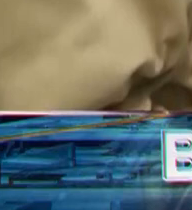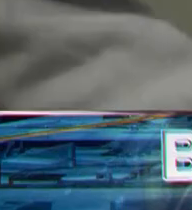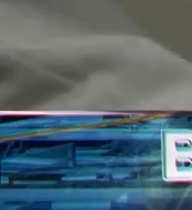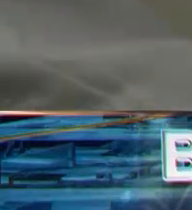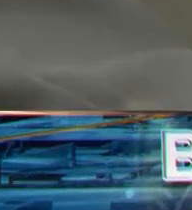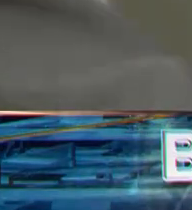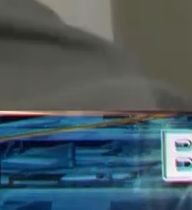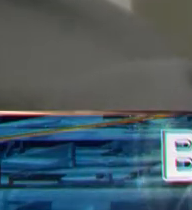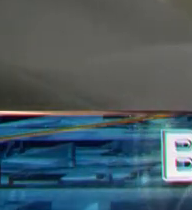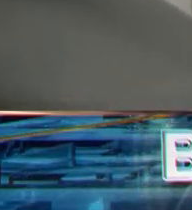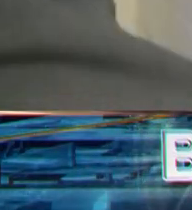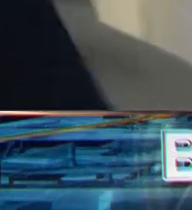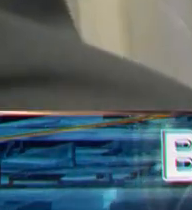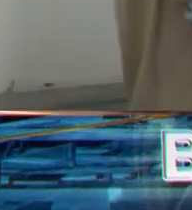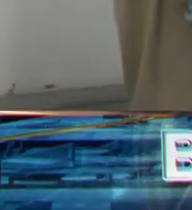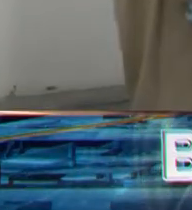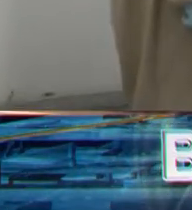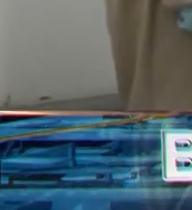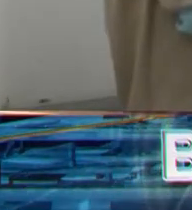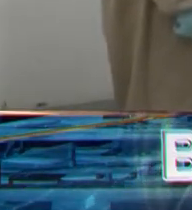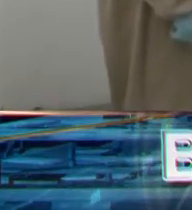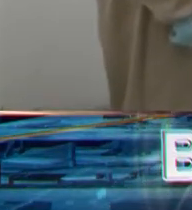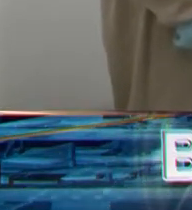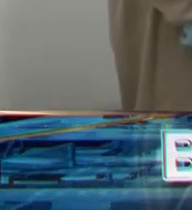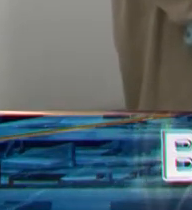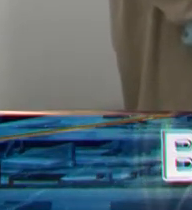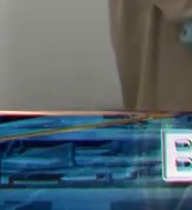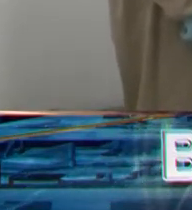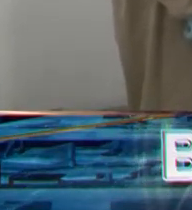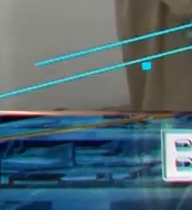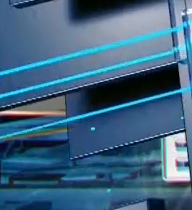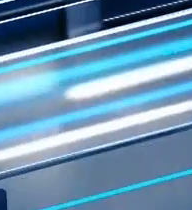Ұрлық түбі ұрлық. Кербұлақ ауданында өзгенің малын ұрлағандар ұсталды.